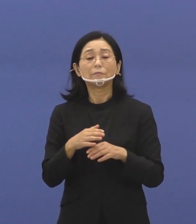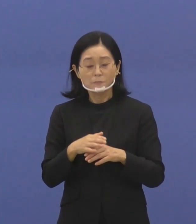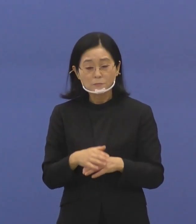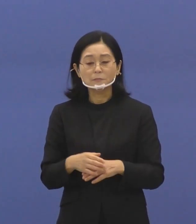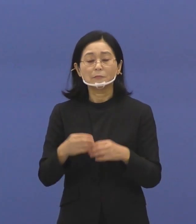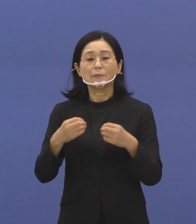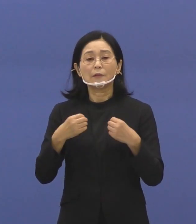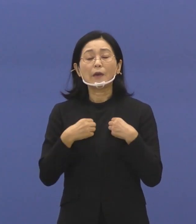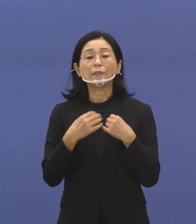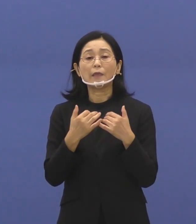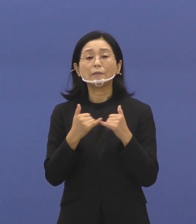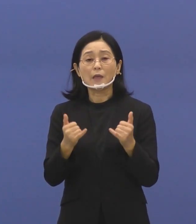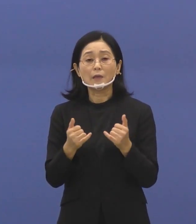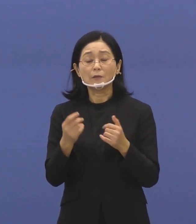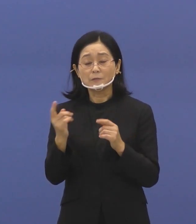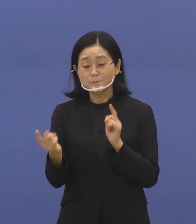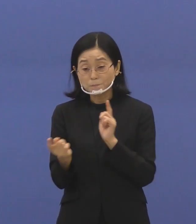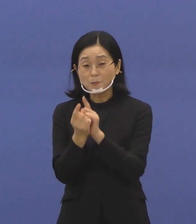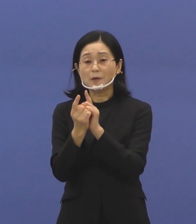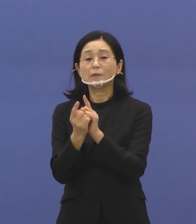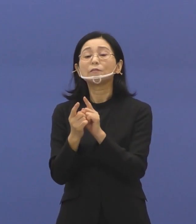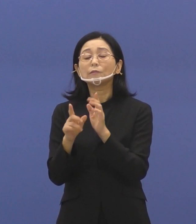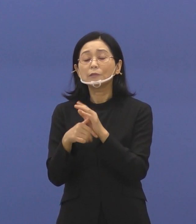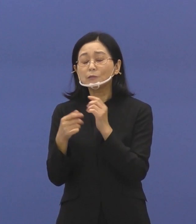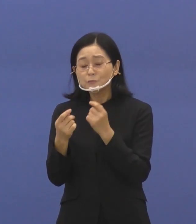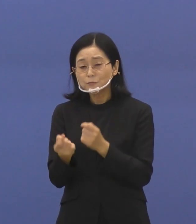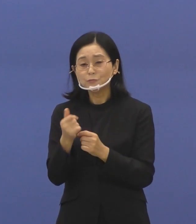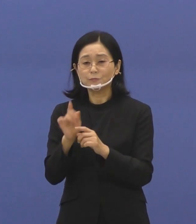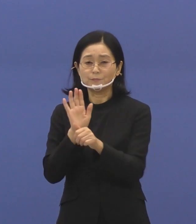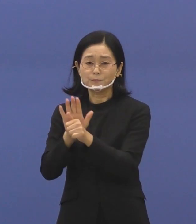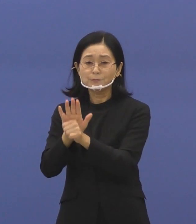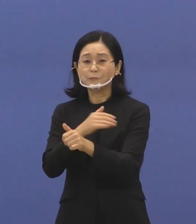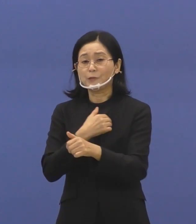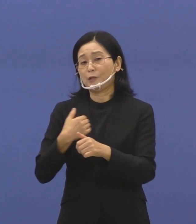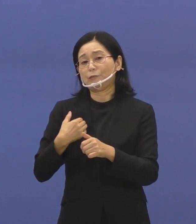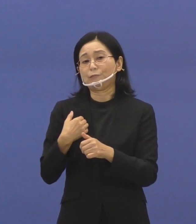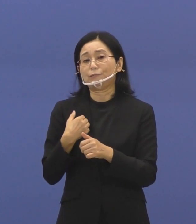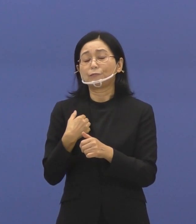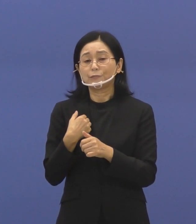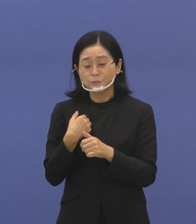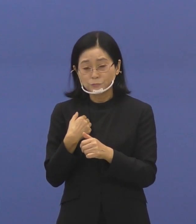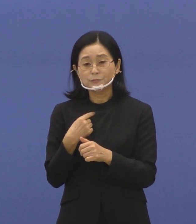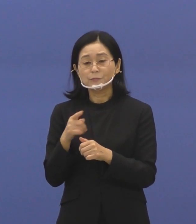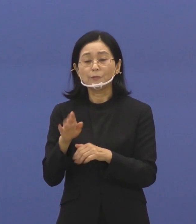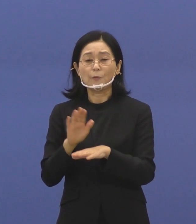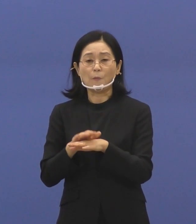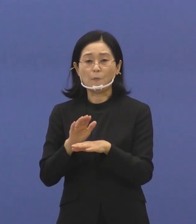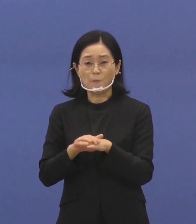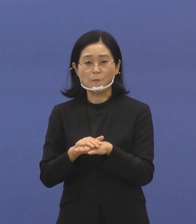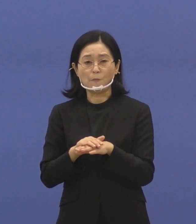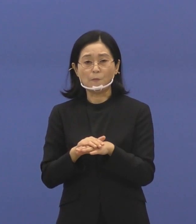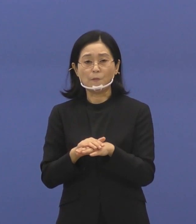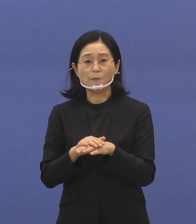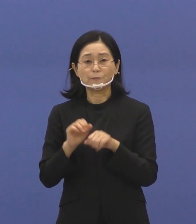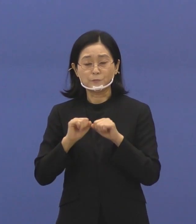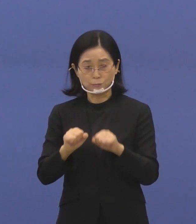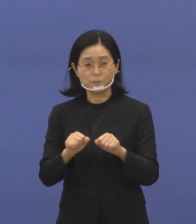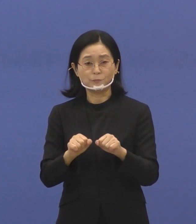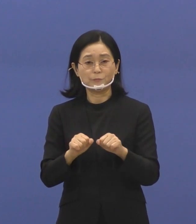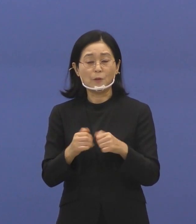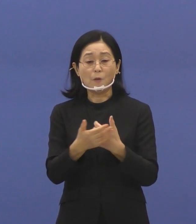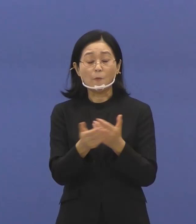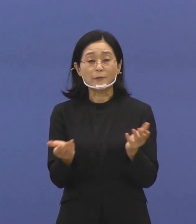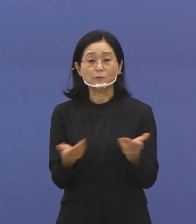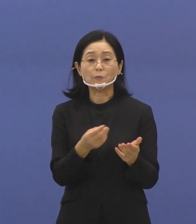した人とのこの連絡が取れるように、この作業、一人当たりの作業の量を減ら